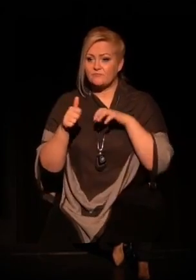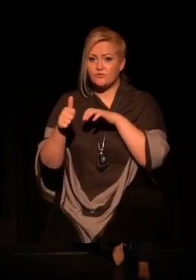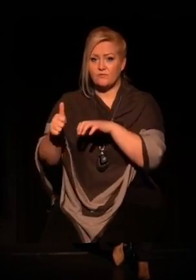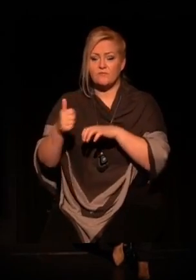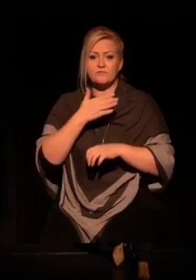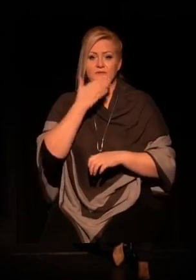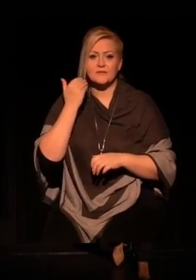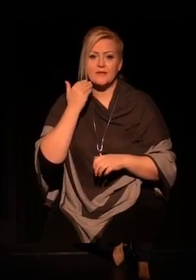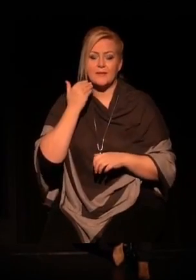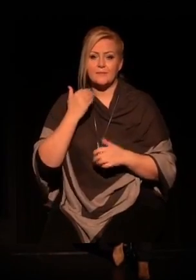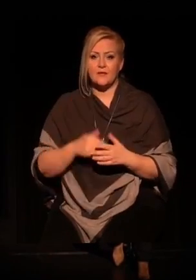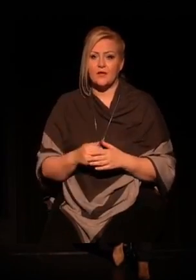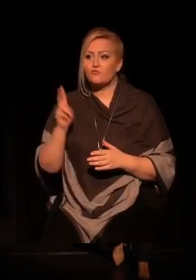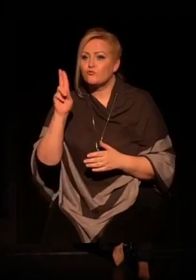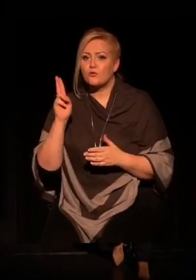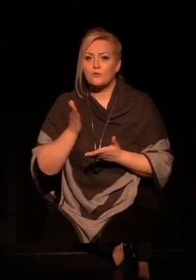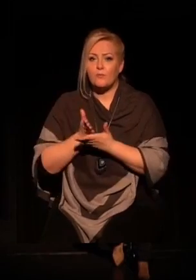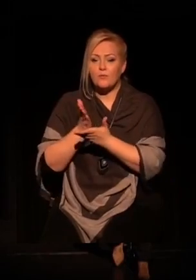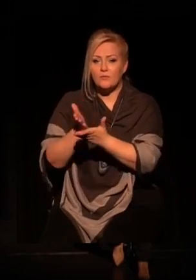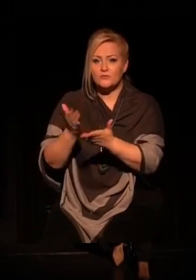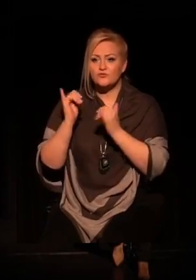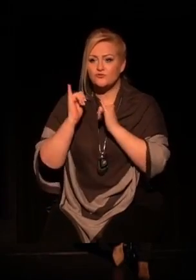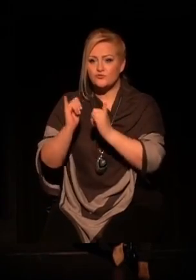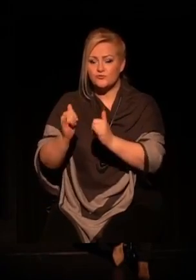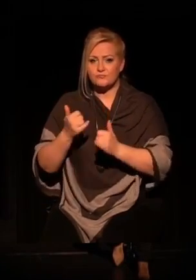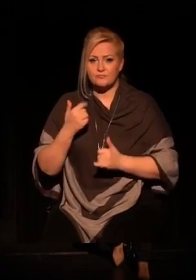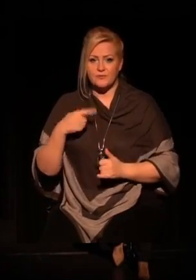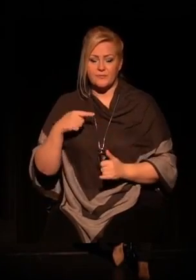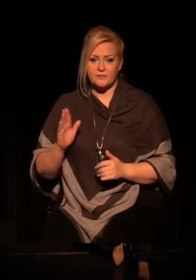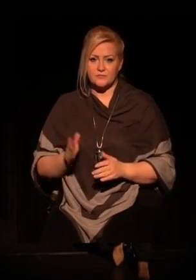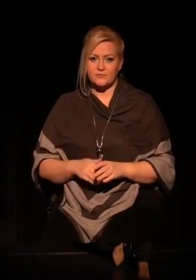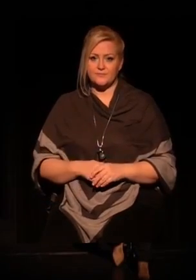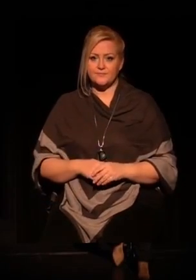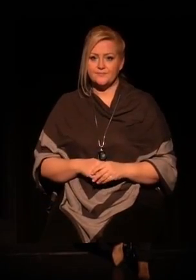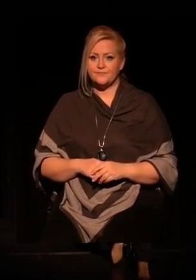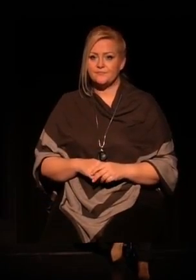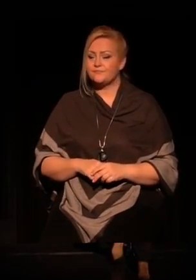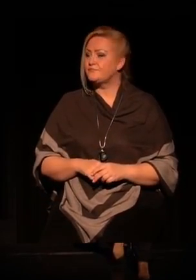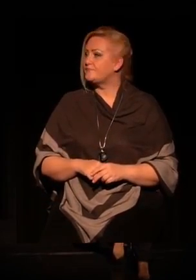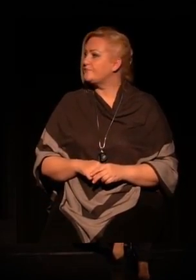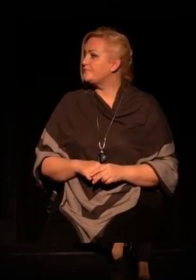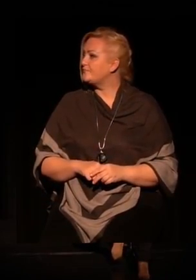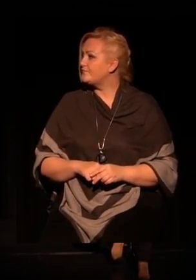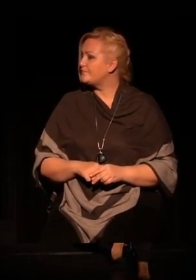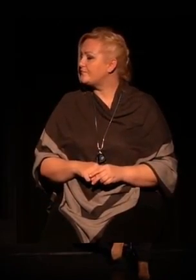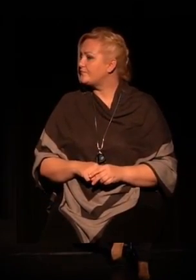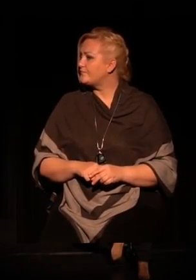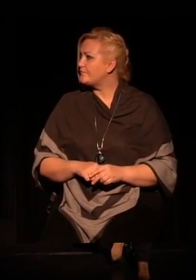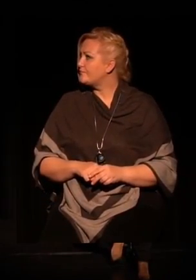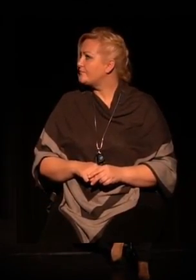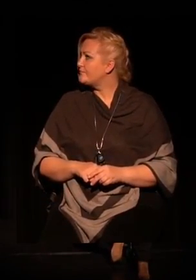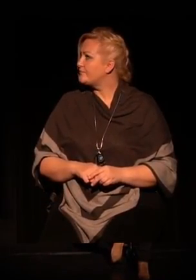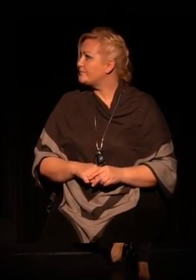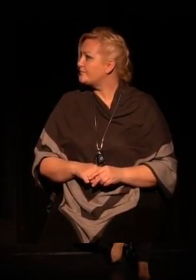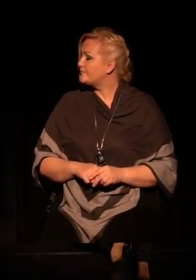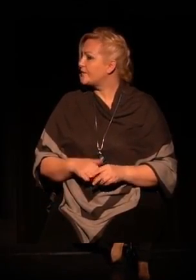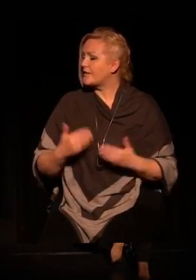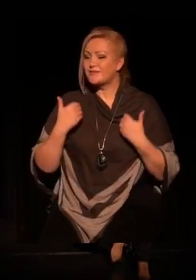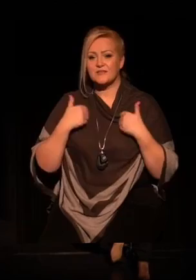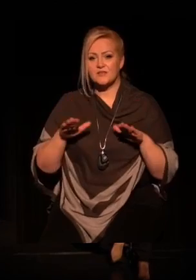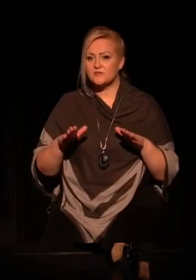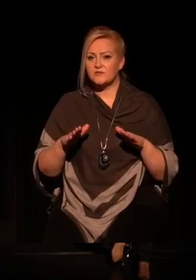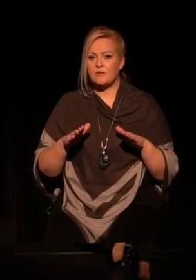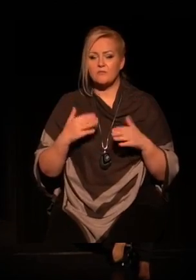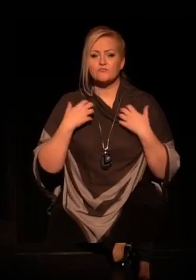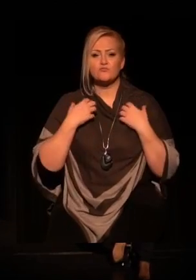który zauważy, że jest coś nie tak i no, mogę zapłacić największą cenę, a nie